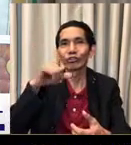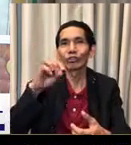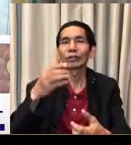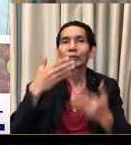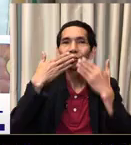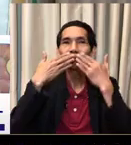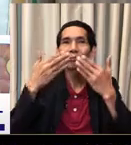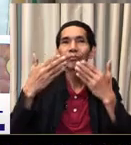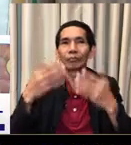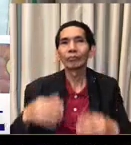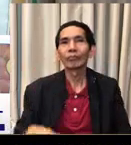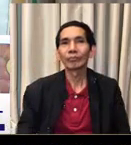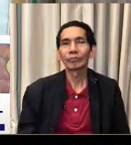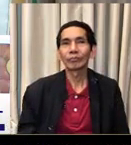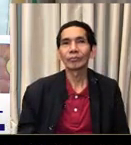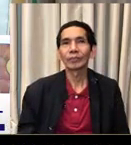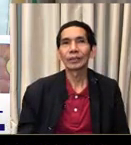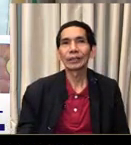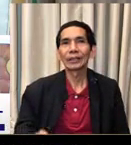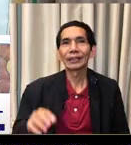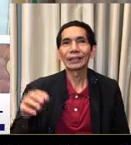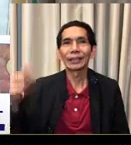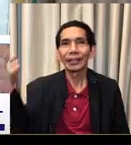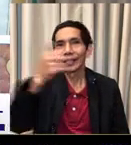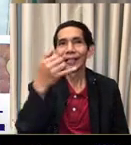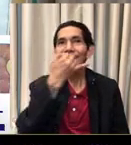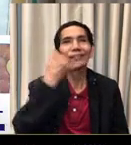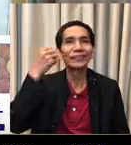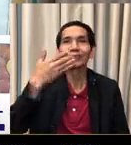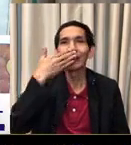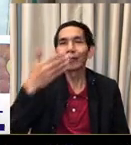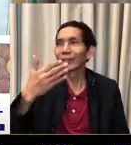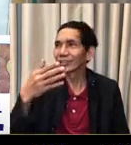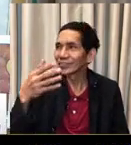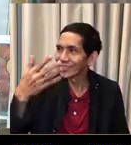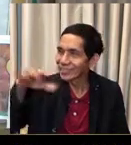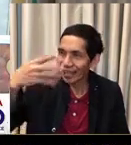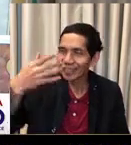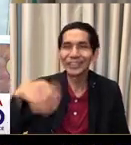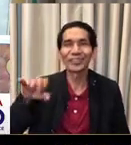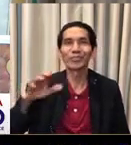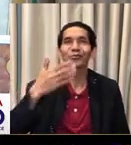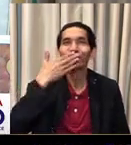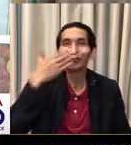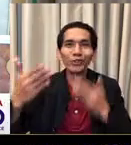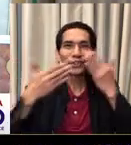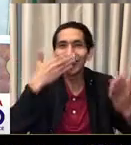Salamat po kay Jacqueline Cervantes para sa kanyang binigay kay Brother Jess.